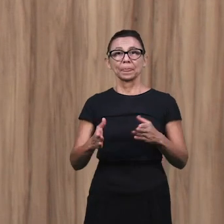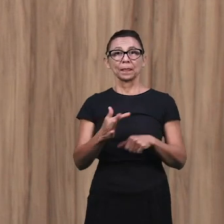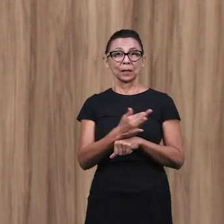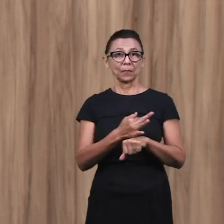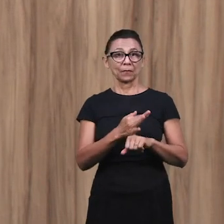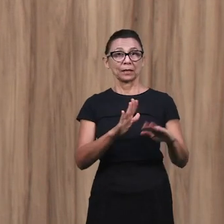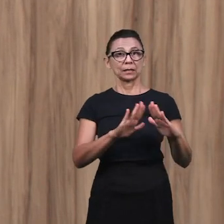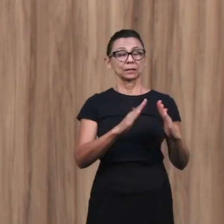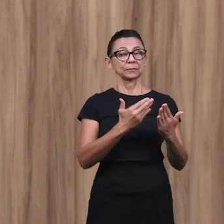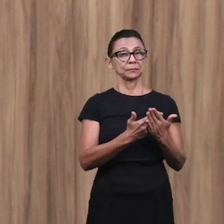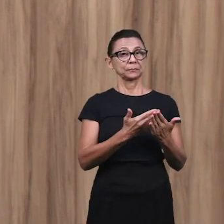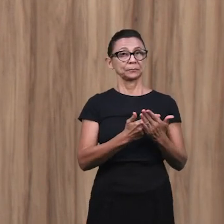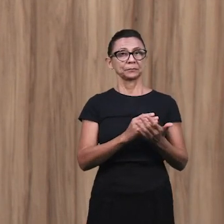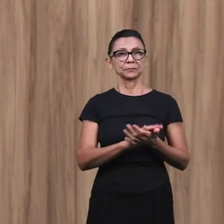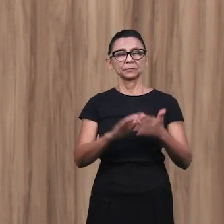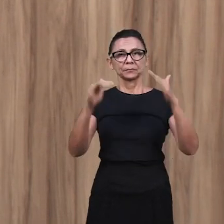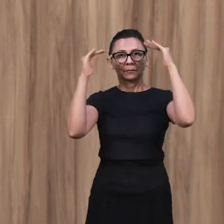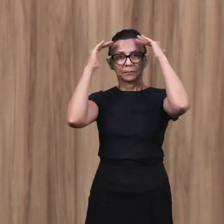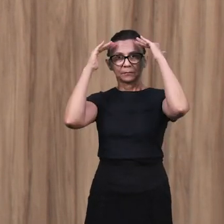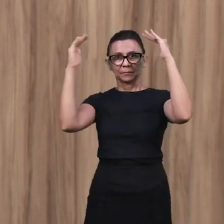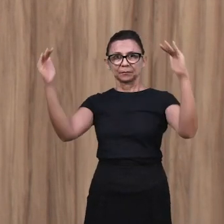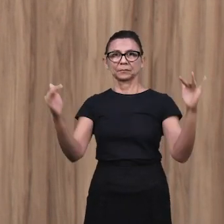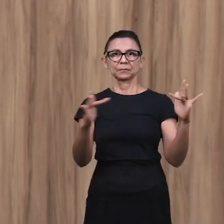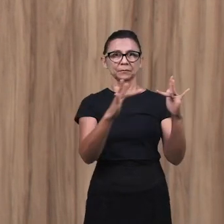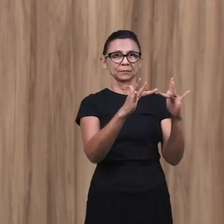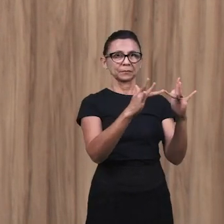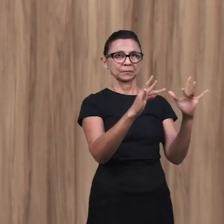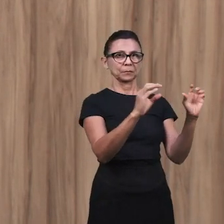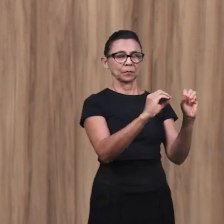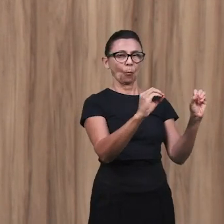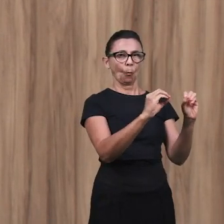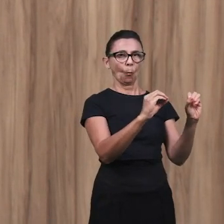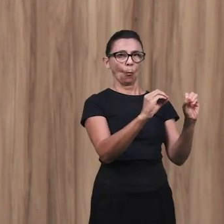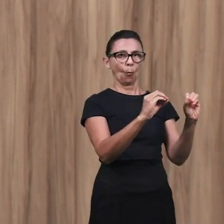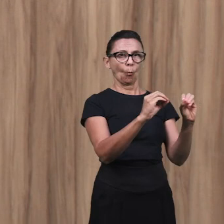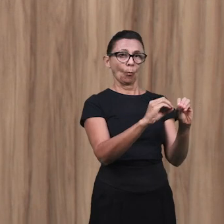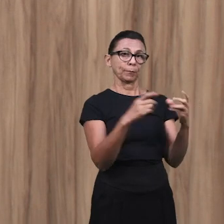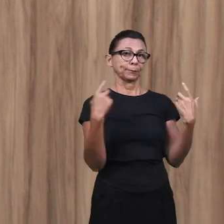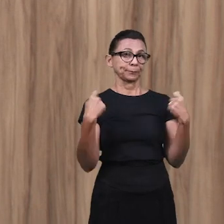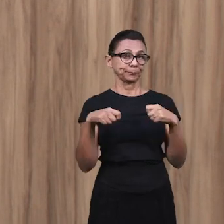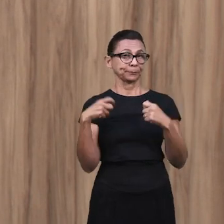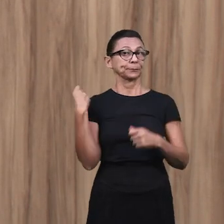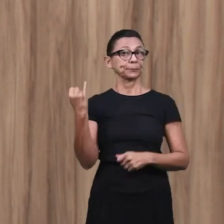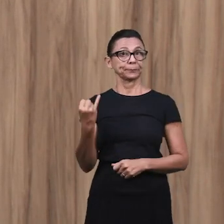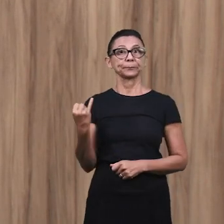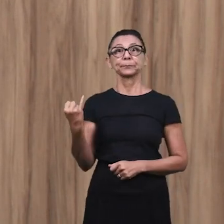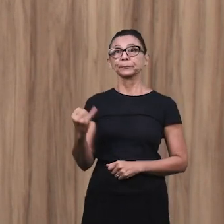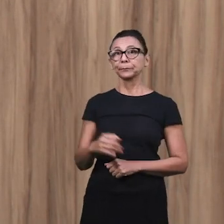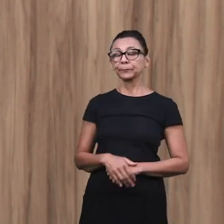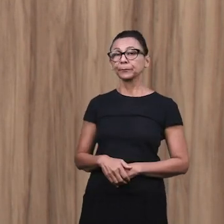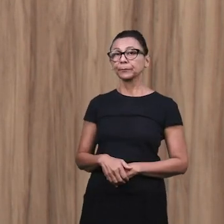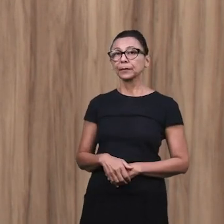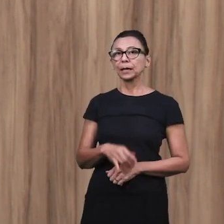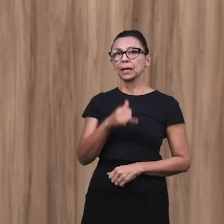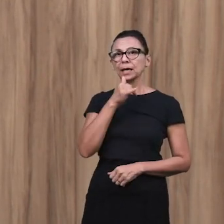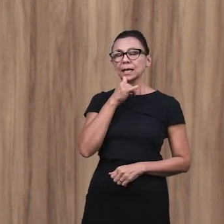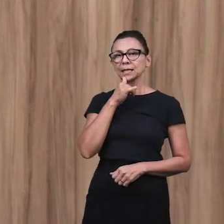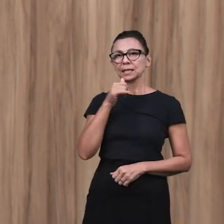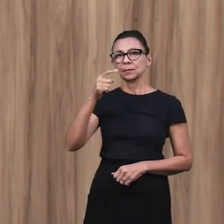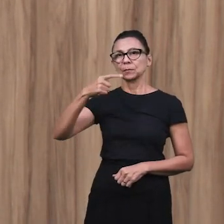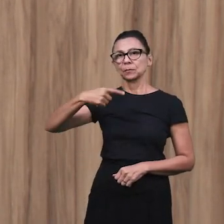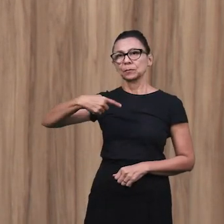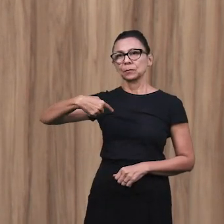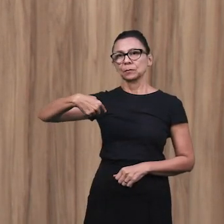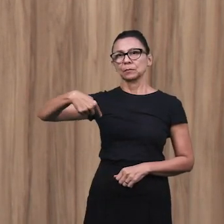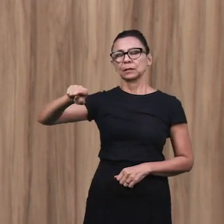en respectant la distanciation sociale nécessaire, nous allons sur